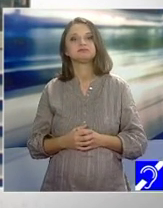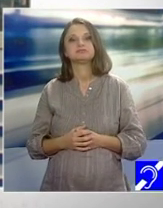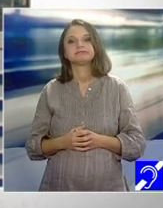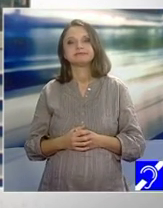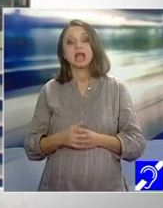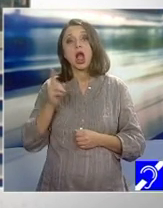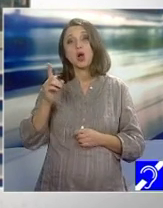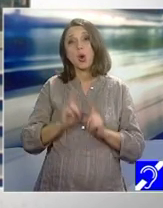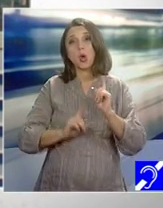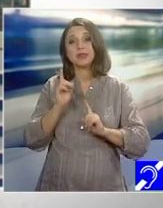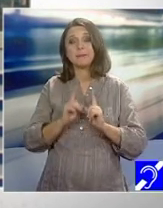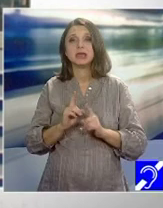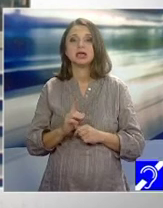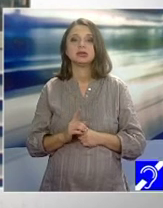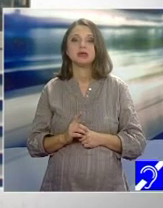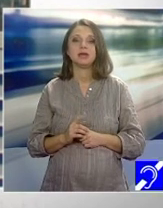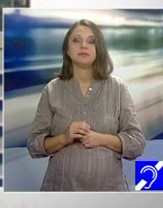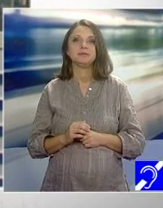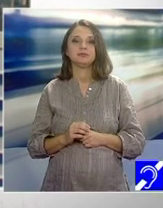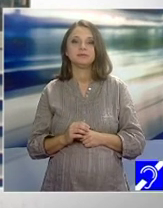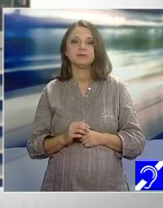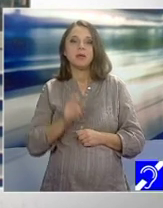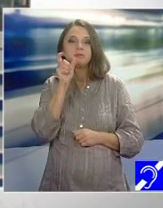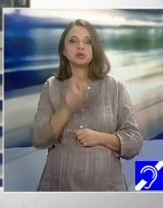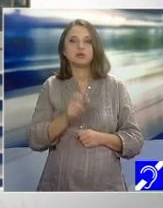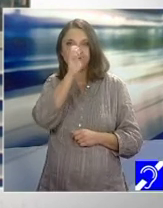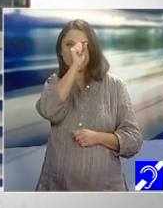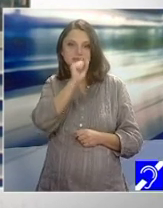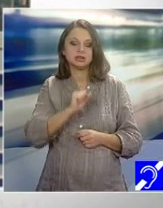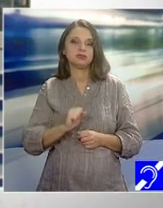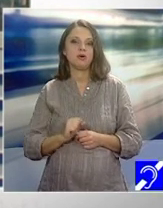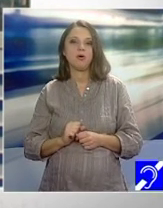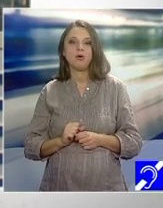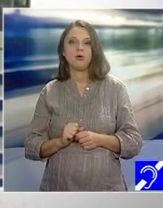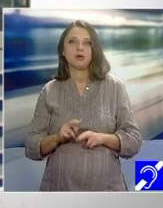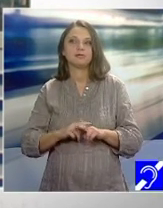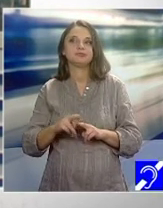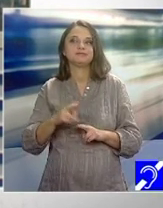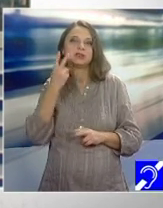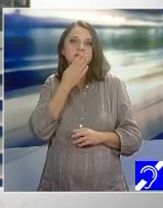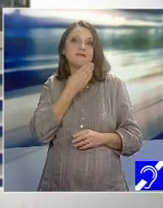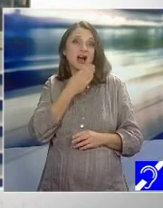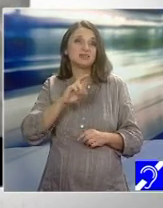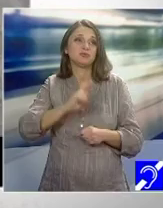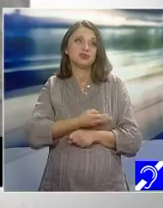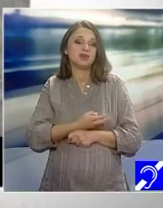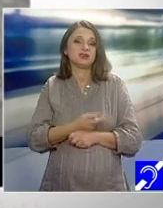Da, acolo depinde numai de nevăzător, de persoana în parte, cum e